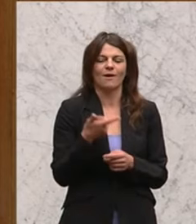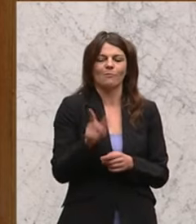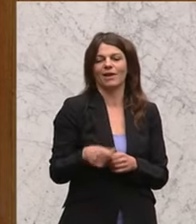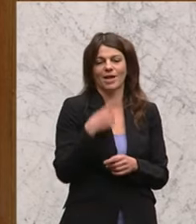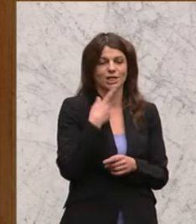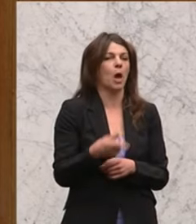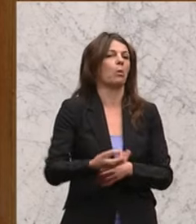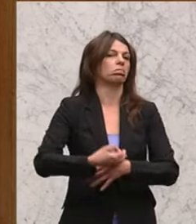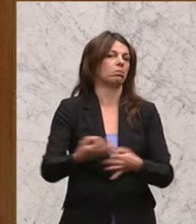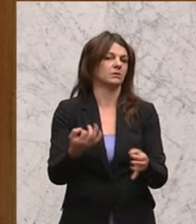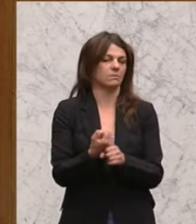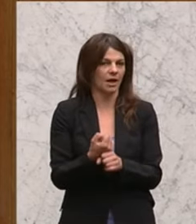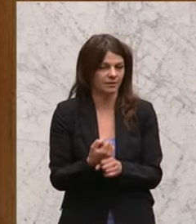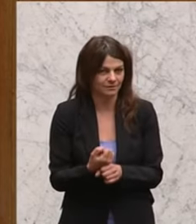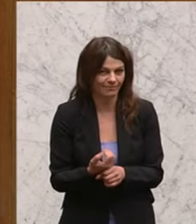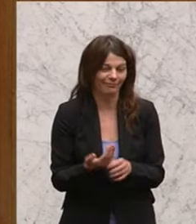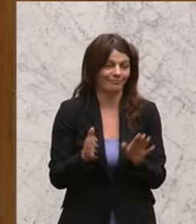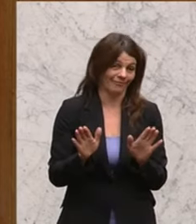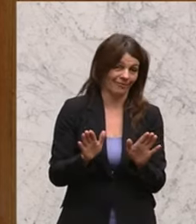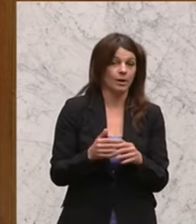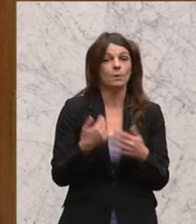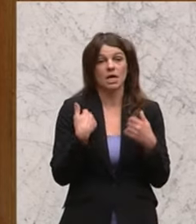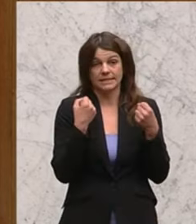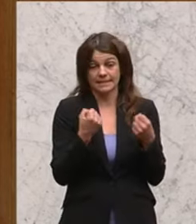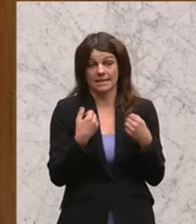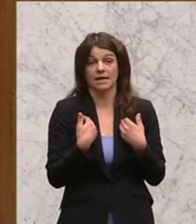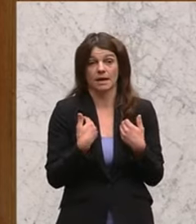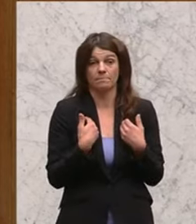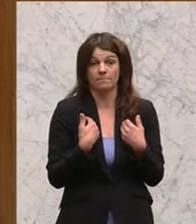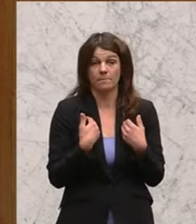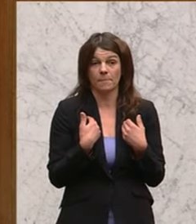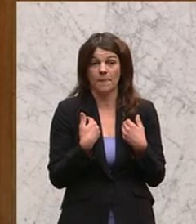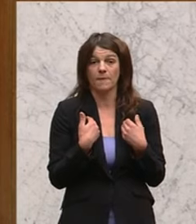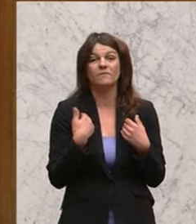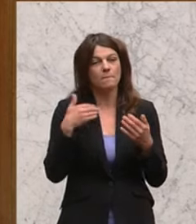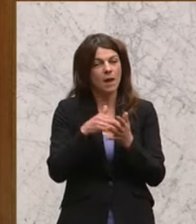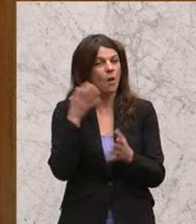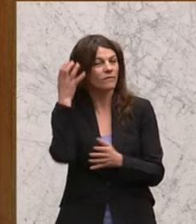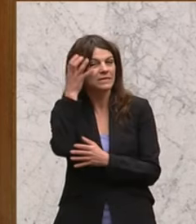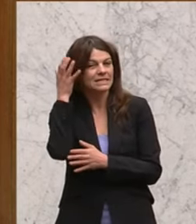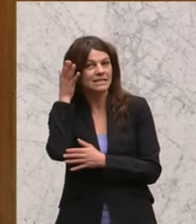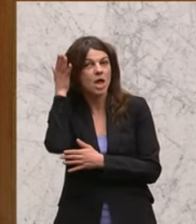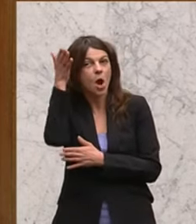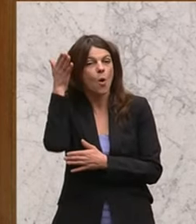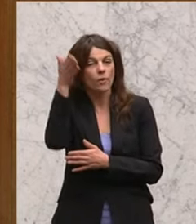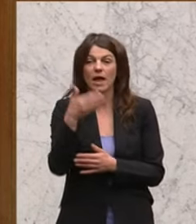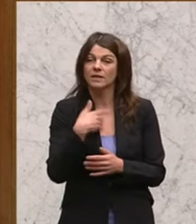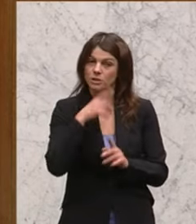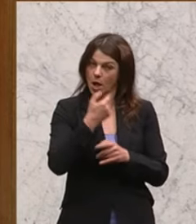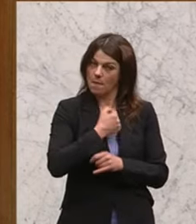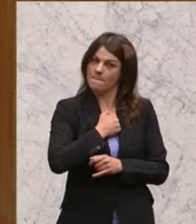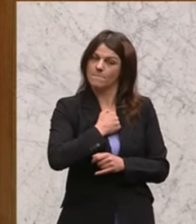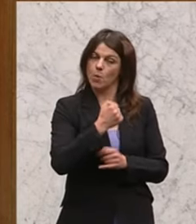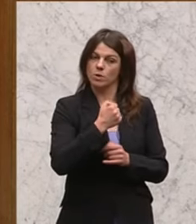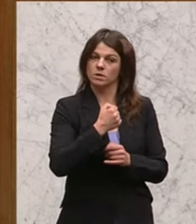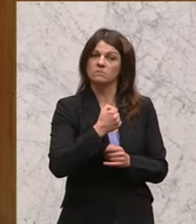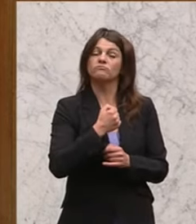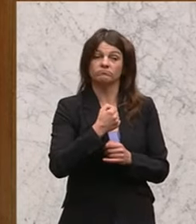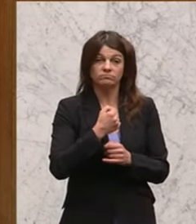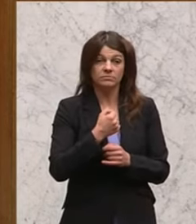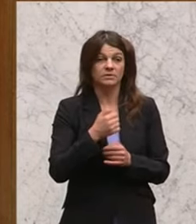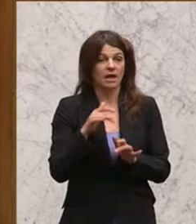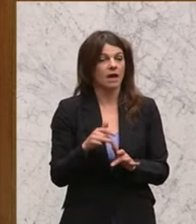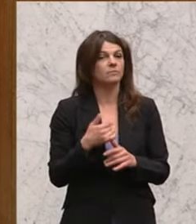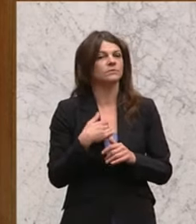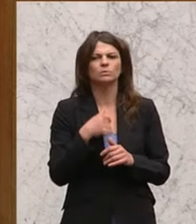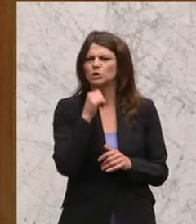Pointe. Ich bin davon überzeugt, dass wir Visionen brauchen und den Mut dazu haben sollten, und zwar gar nicht nur aus